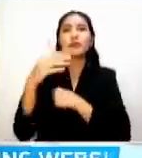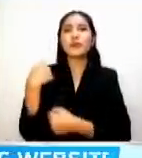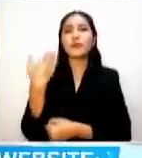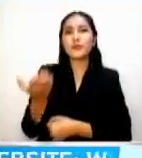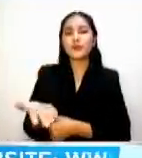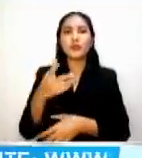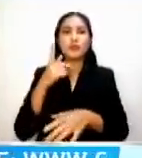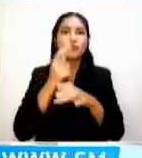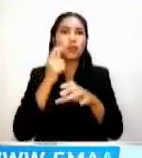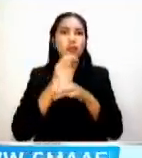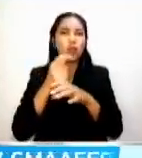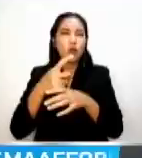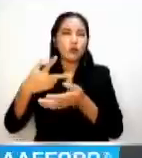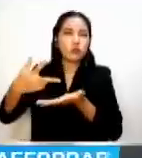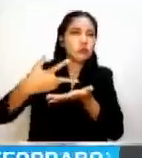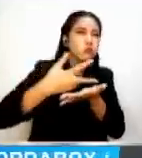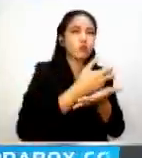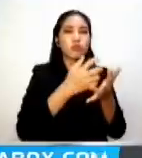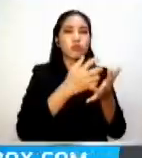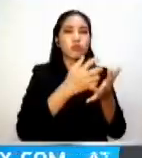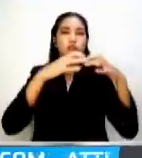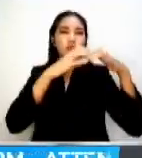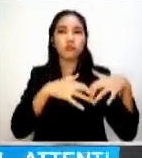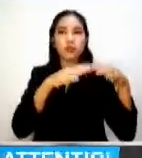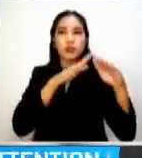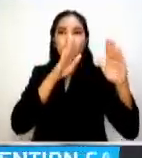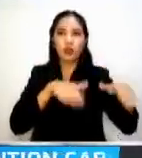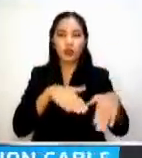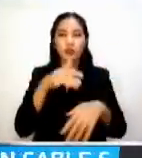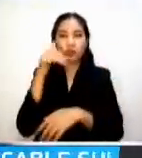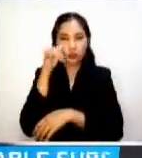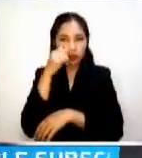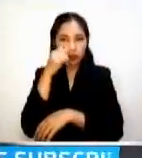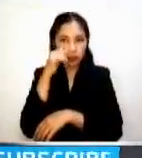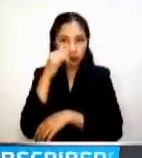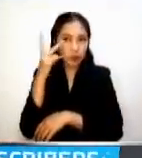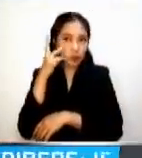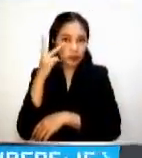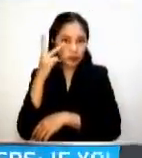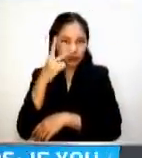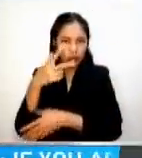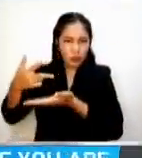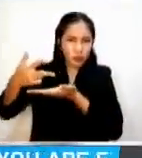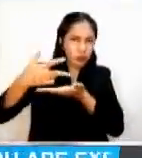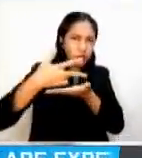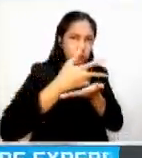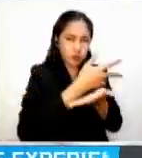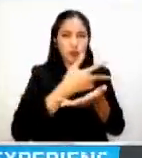at isang bahay. Sa kuha ng CCTV, kita na nagdere-derecho ang truck at binangga ang anim na tricycle at tatlo pang